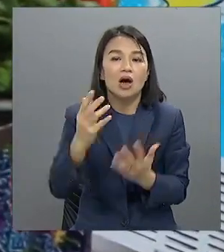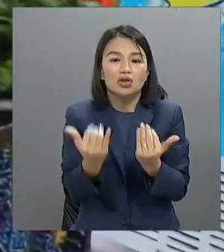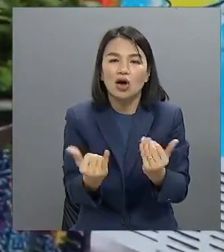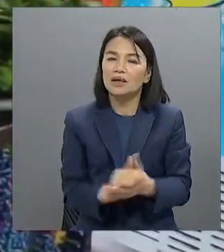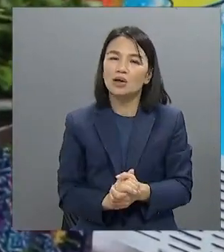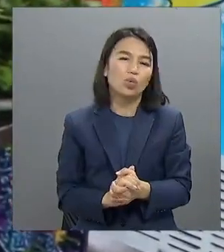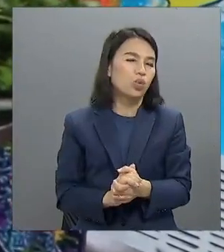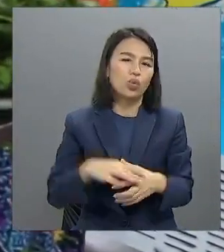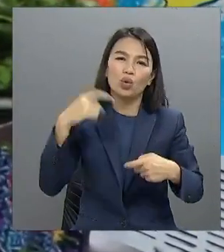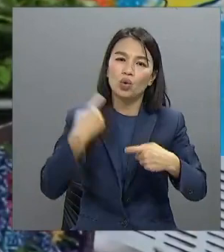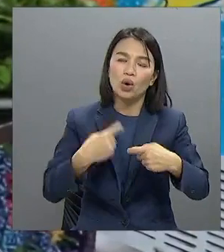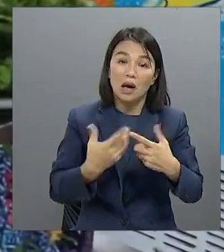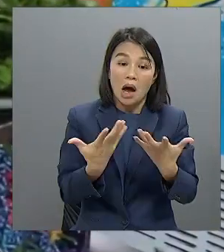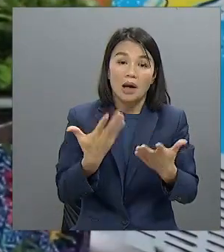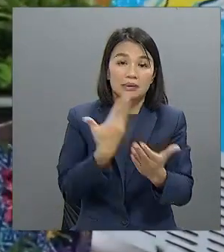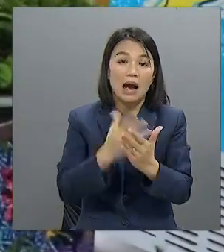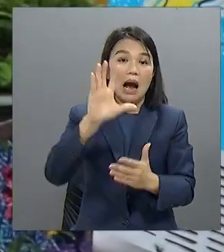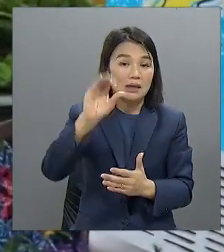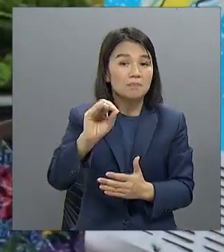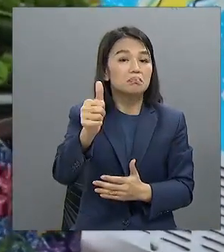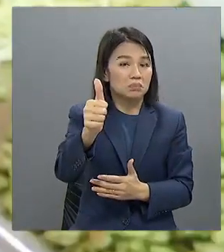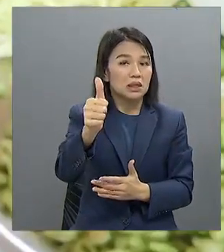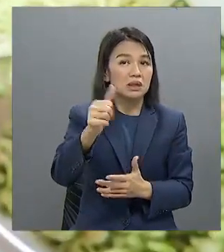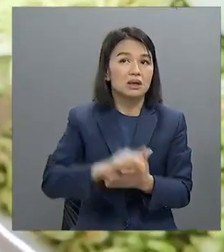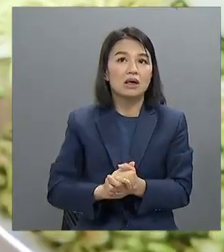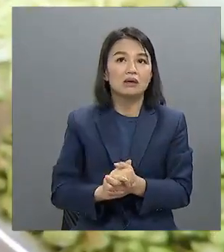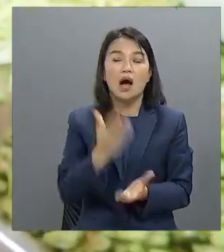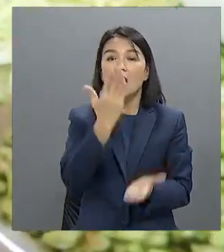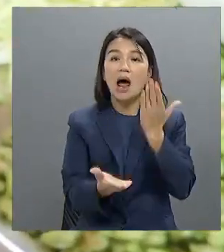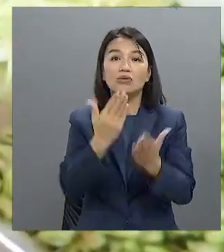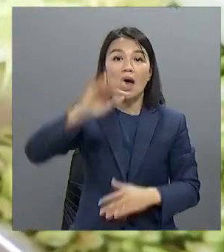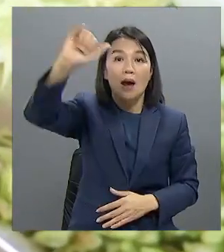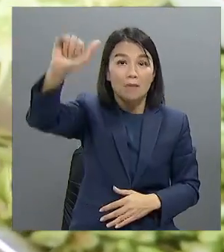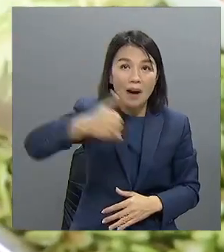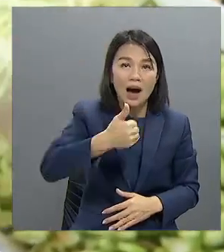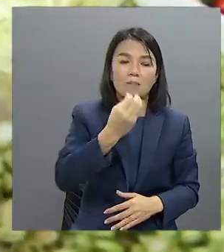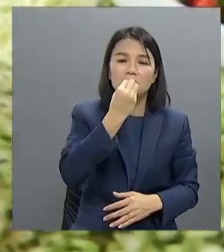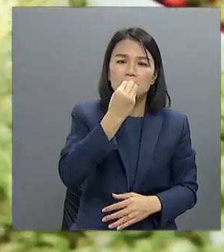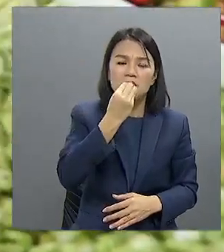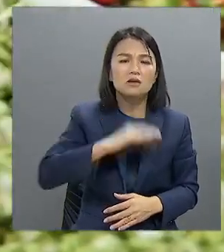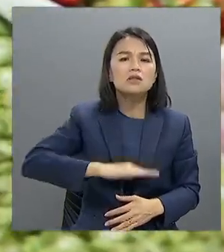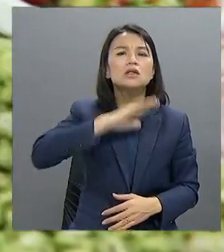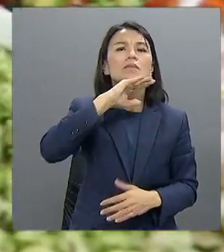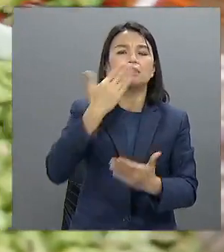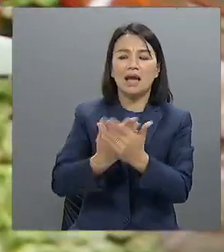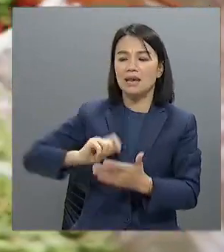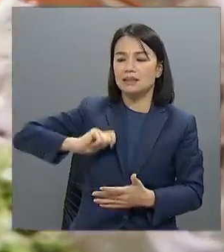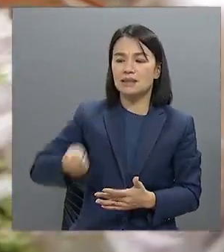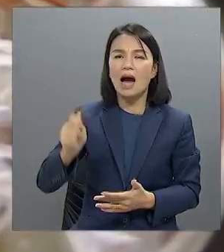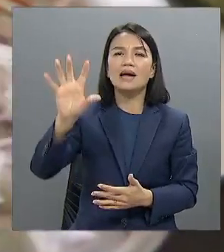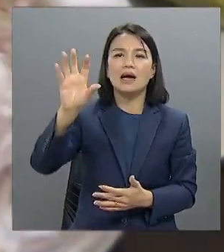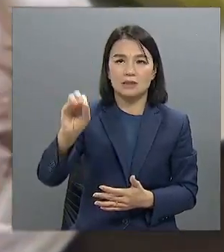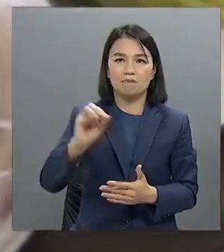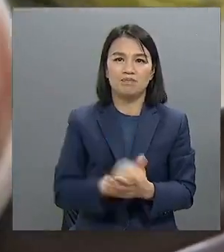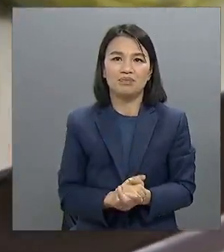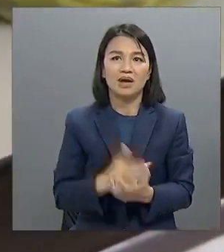ราคาสมเหตุสมผลนะครับตอนนี้ขายเป็นแบบบุฟเฟ่อิ่มละ50บาทเพื่อให้ลูกค้ากินแบบอิ่มๆไปเลย 50บาทกับบุฟ